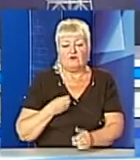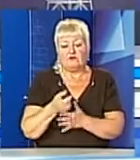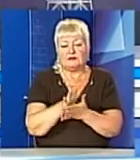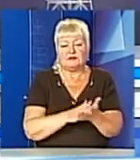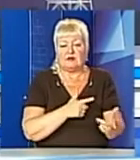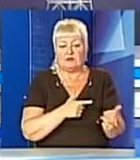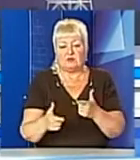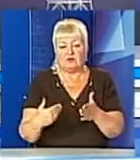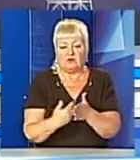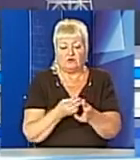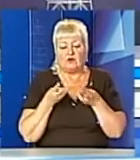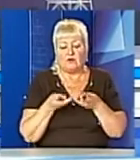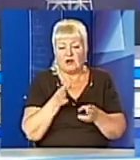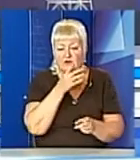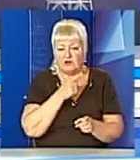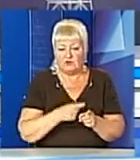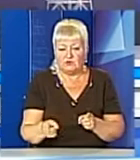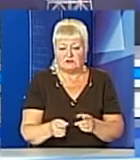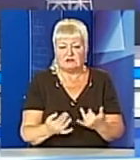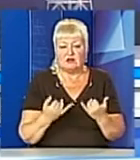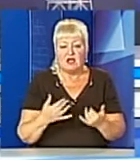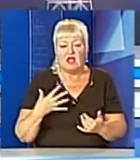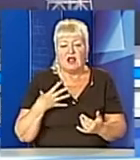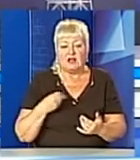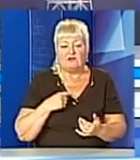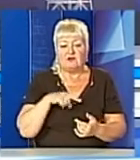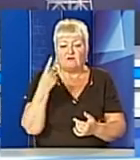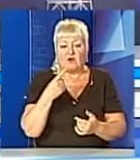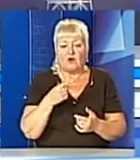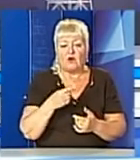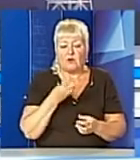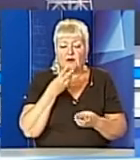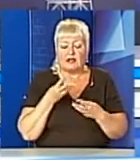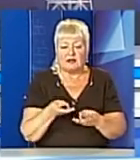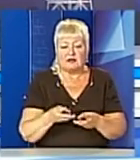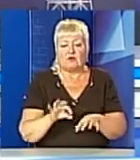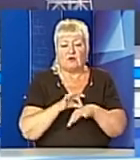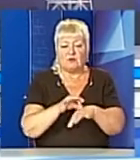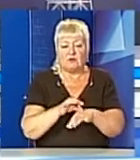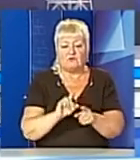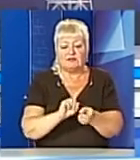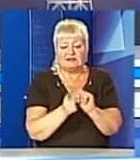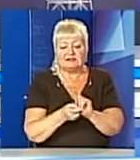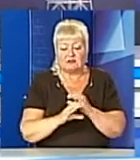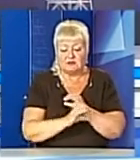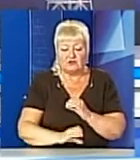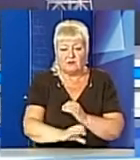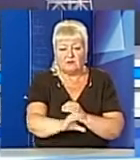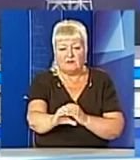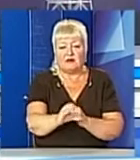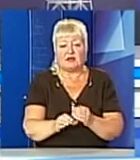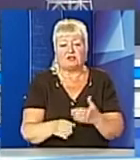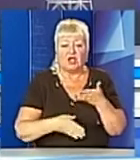до нового опалювального сезону. Зараз Львівобленерго проводить заміну теплових мереж, ремонт основного та